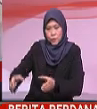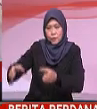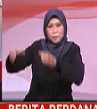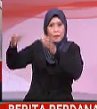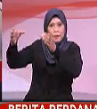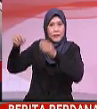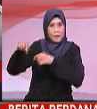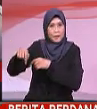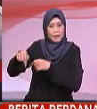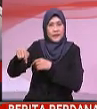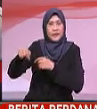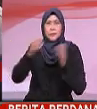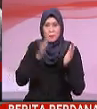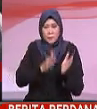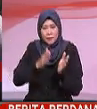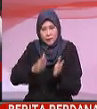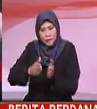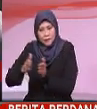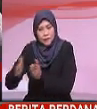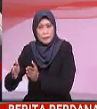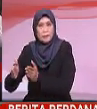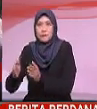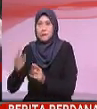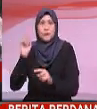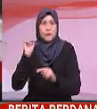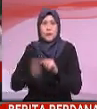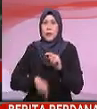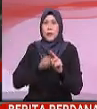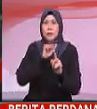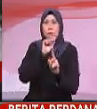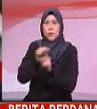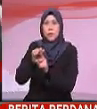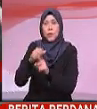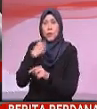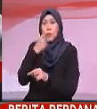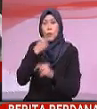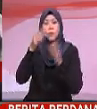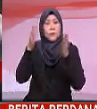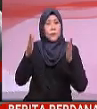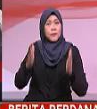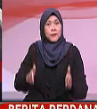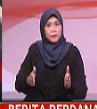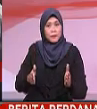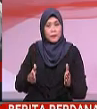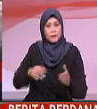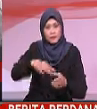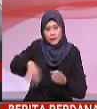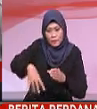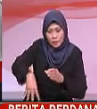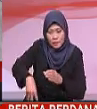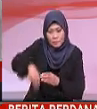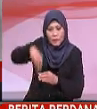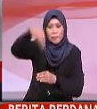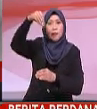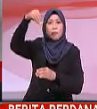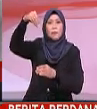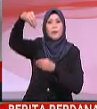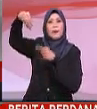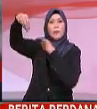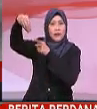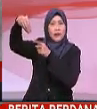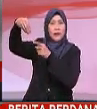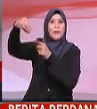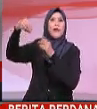menyusun satu cara yang tidak boleh penipuan. Siapa penduduk yang menarik nombor pilihan unit